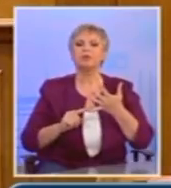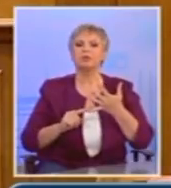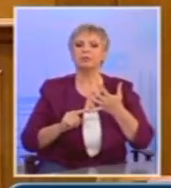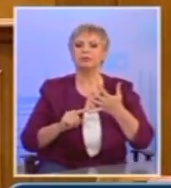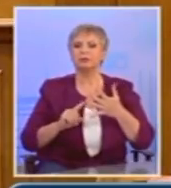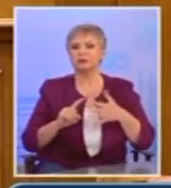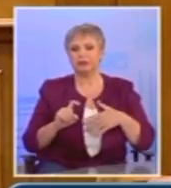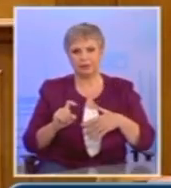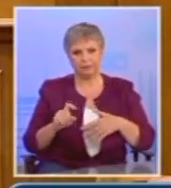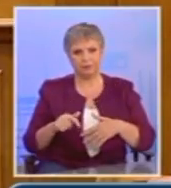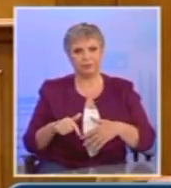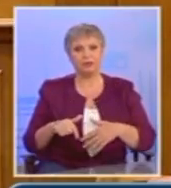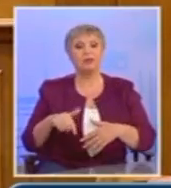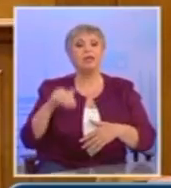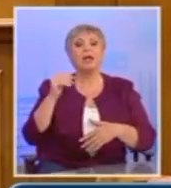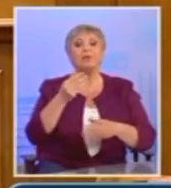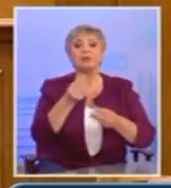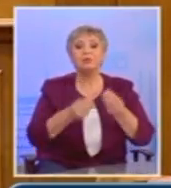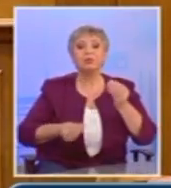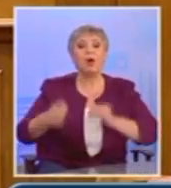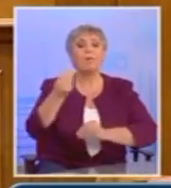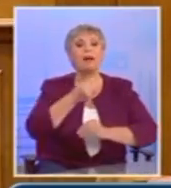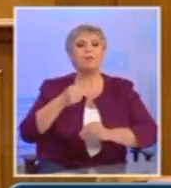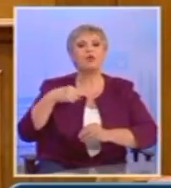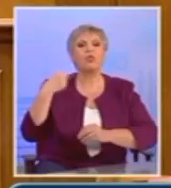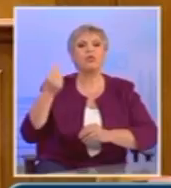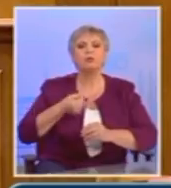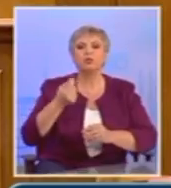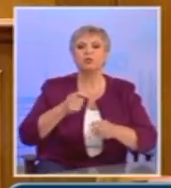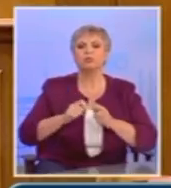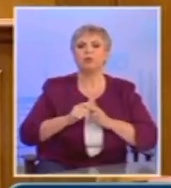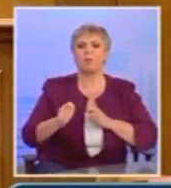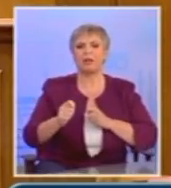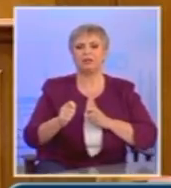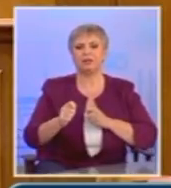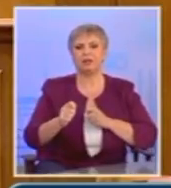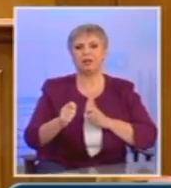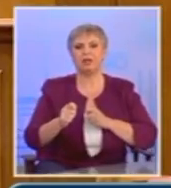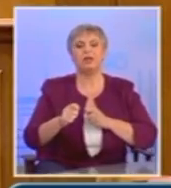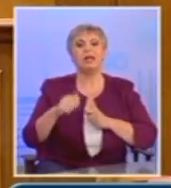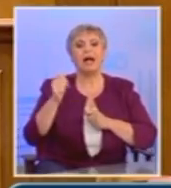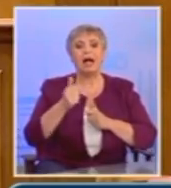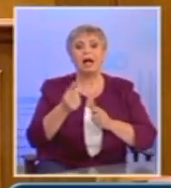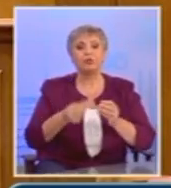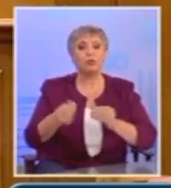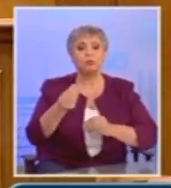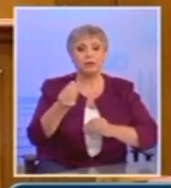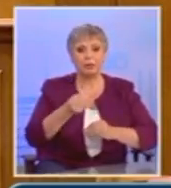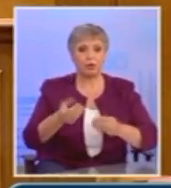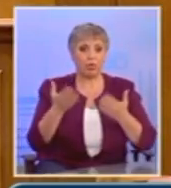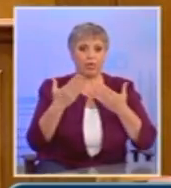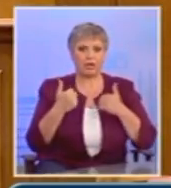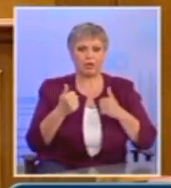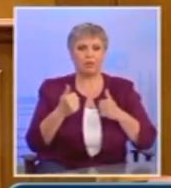Δεν θα υπάρξουν πρόσθετα δημοσιονομικά μέτρα ως συνέπεια των επιπτώσεων στην